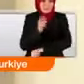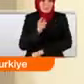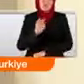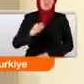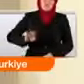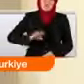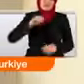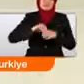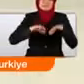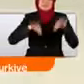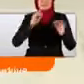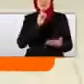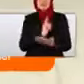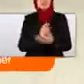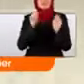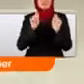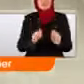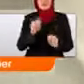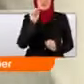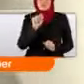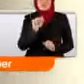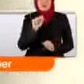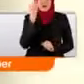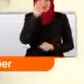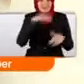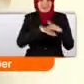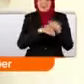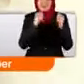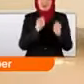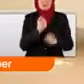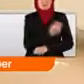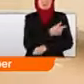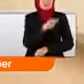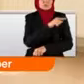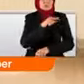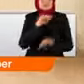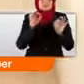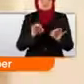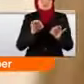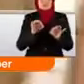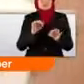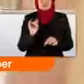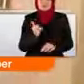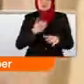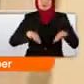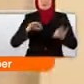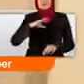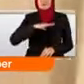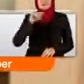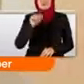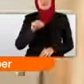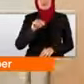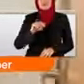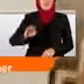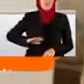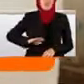100 3289 kişinin karantinada kaldı yurtlarda hummalı hazırlık başladı Öğrenci Yurdu ancak Yurtlar bir